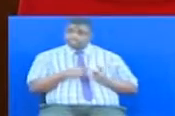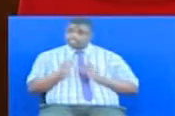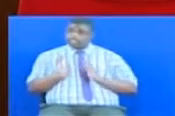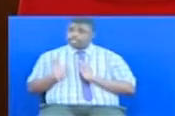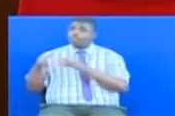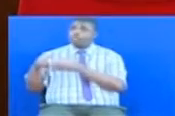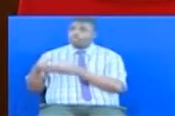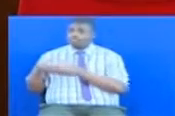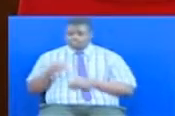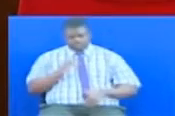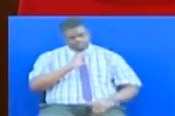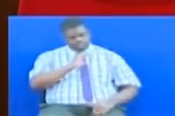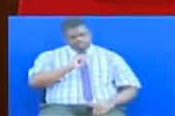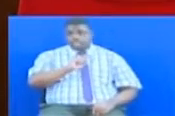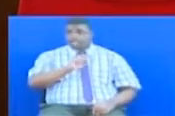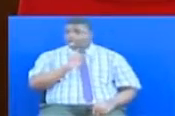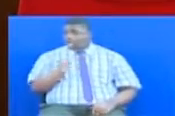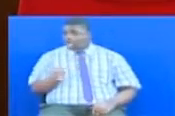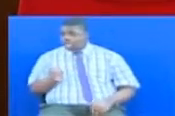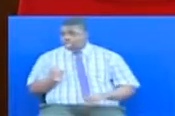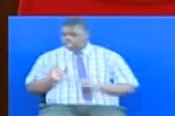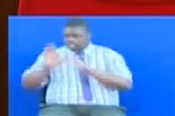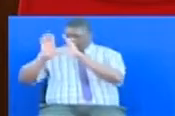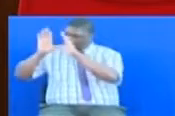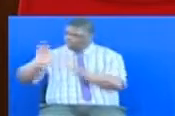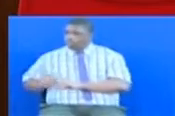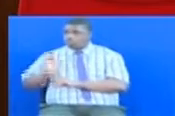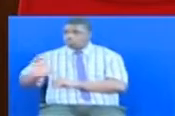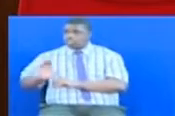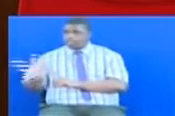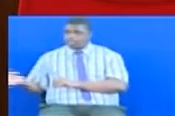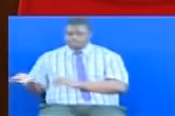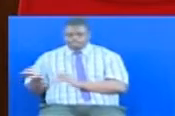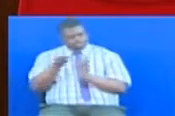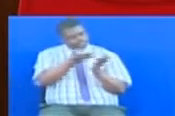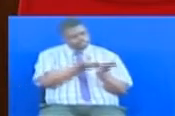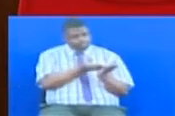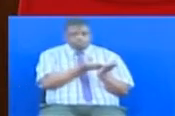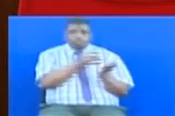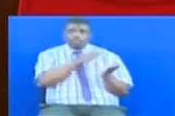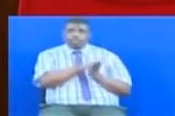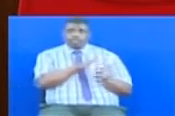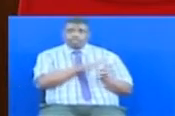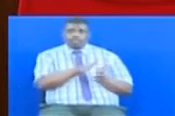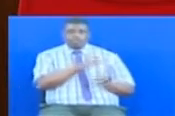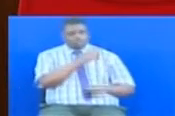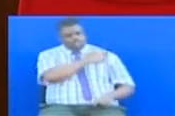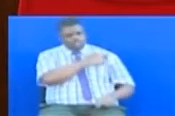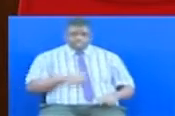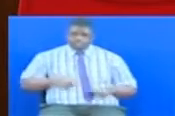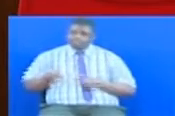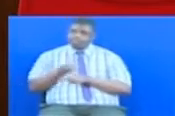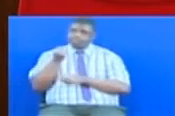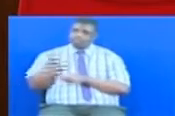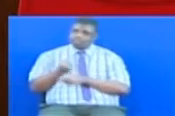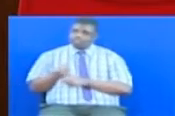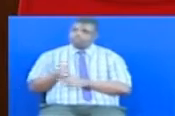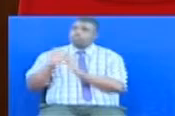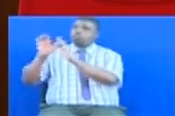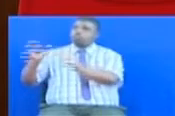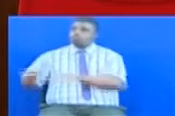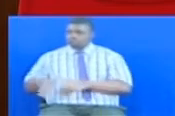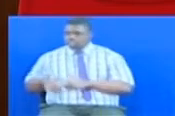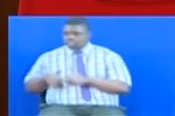CAG amewasilisha ripoti zake kwa maelekezo ya rais kwamba zifanywe kazi na bunge lako Mheshimiwa